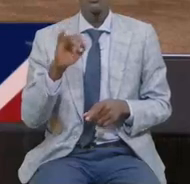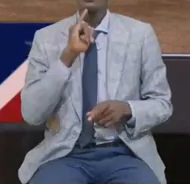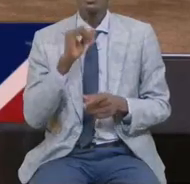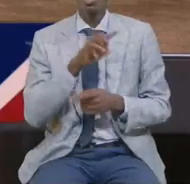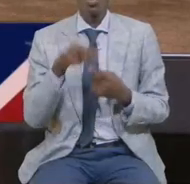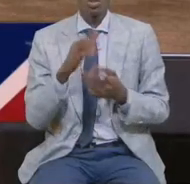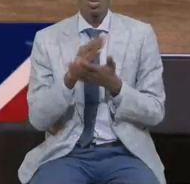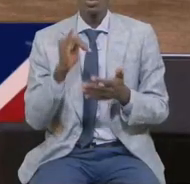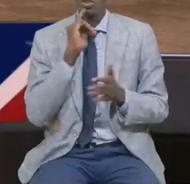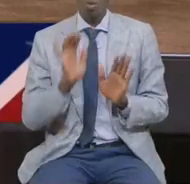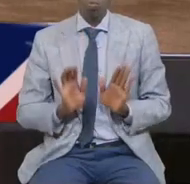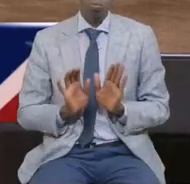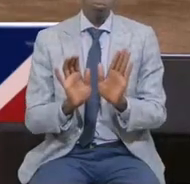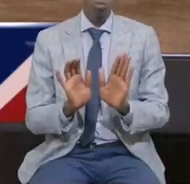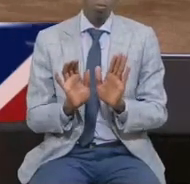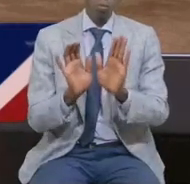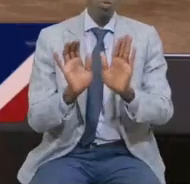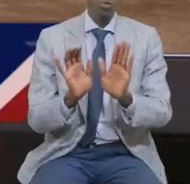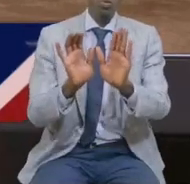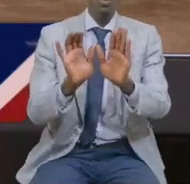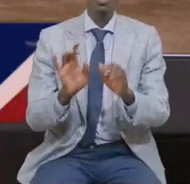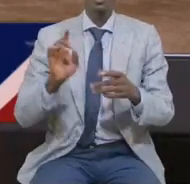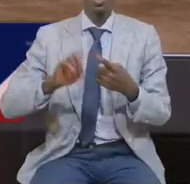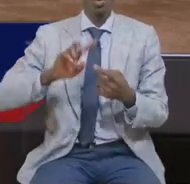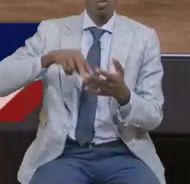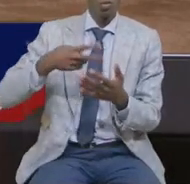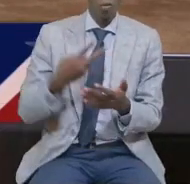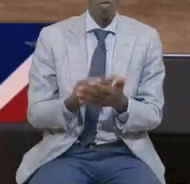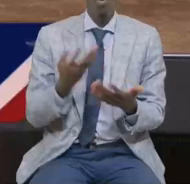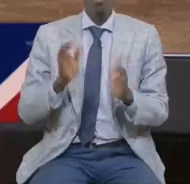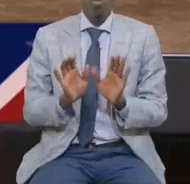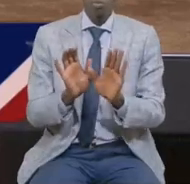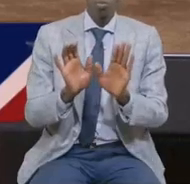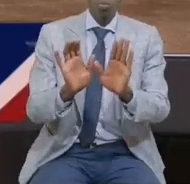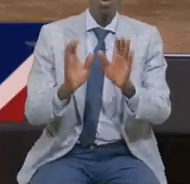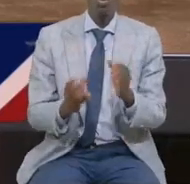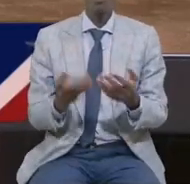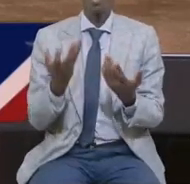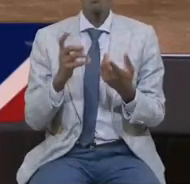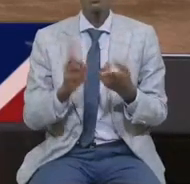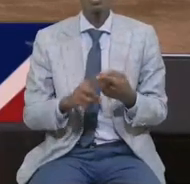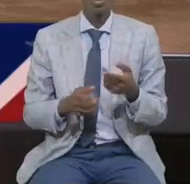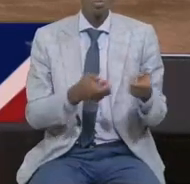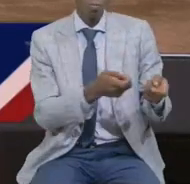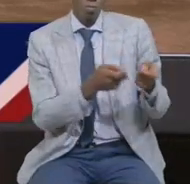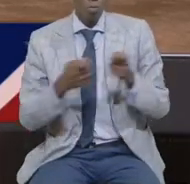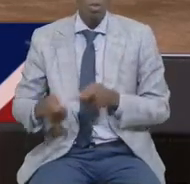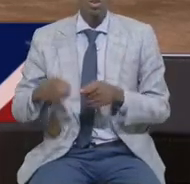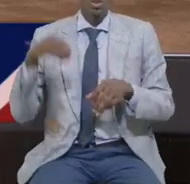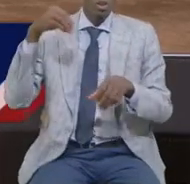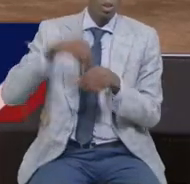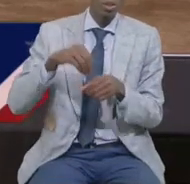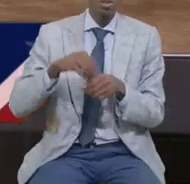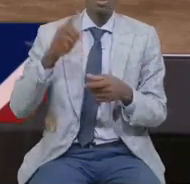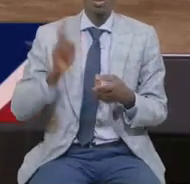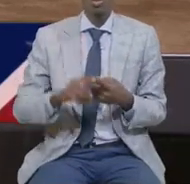et vous contraignent, ils vous acculent. Et même s'ils vous acculent, ils continuent de vous pousser jusqu'à ce que